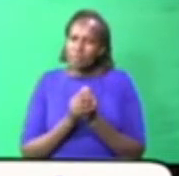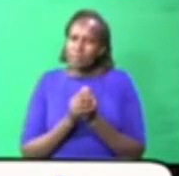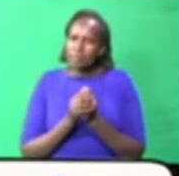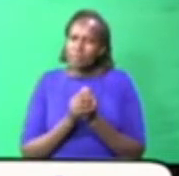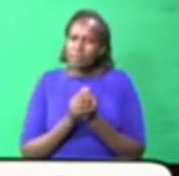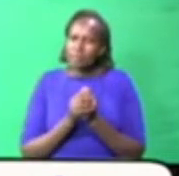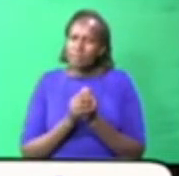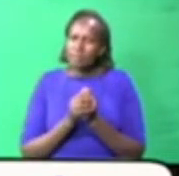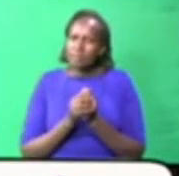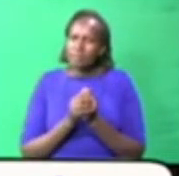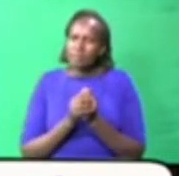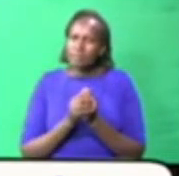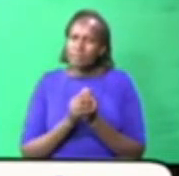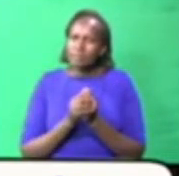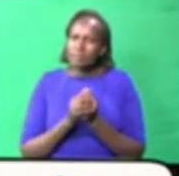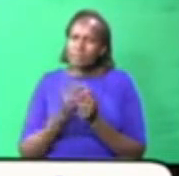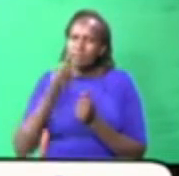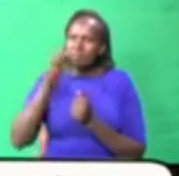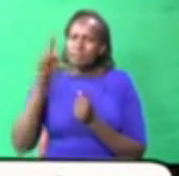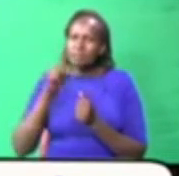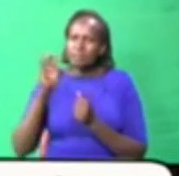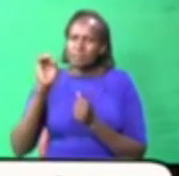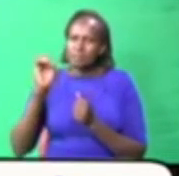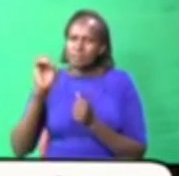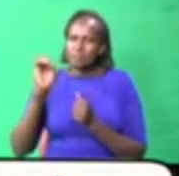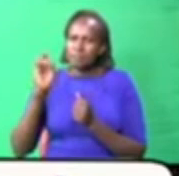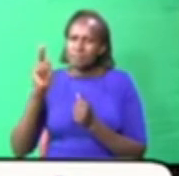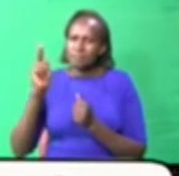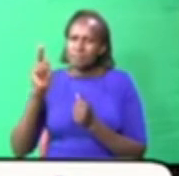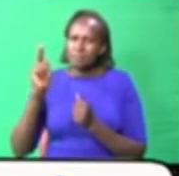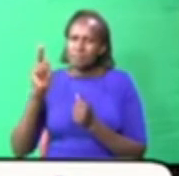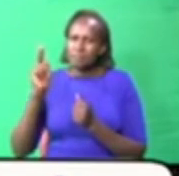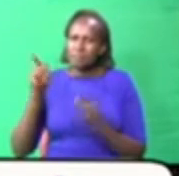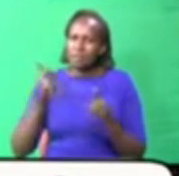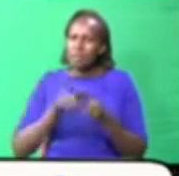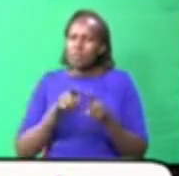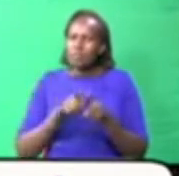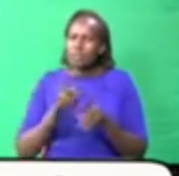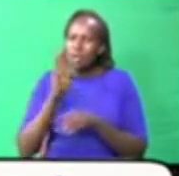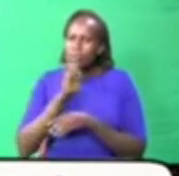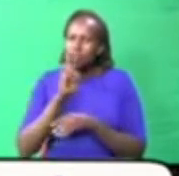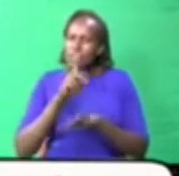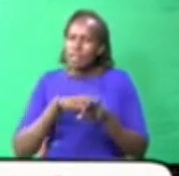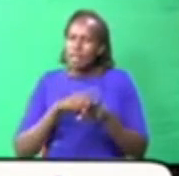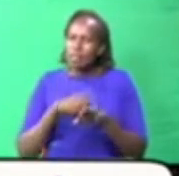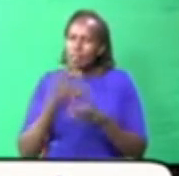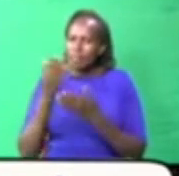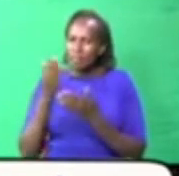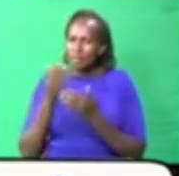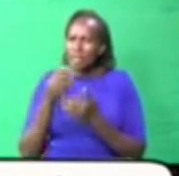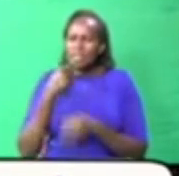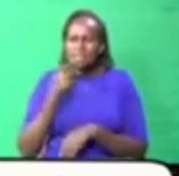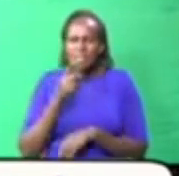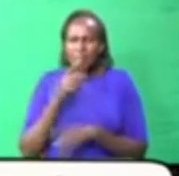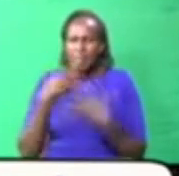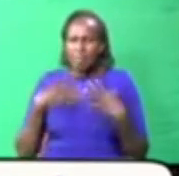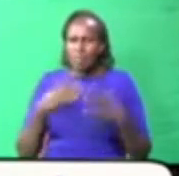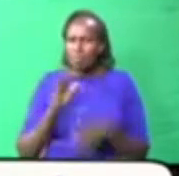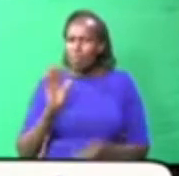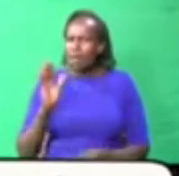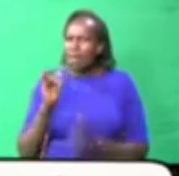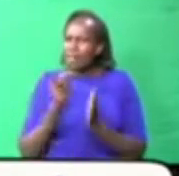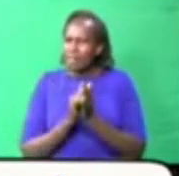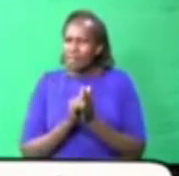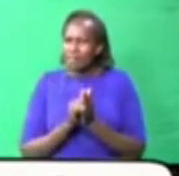Zechariah son of Ido, na alitumika wakati ule. Sasa alikuwa anawaambia watu hawa Yakoba,